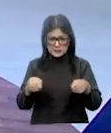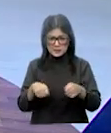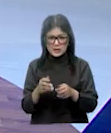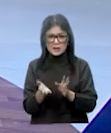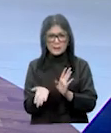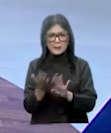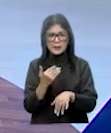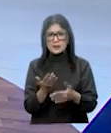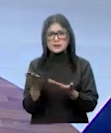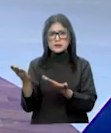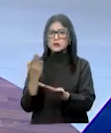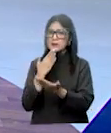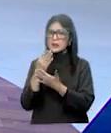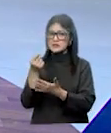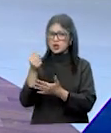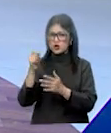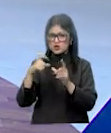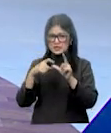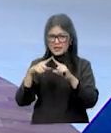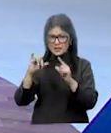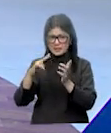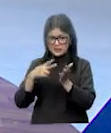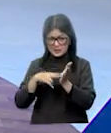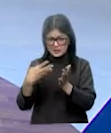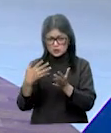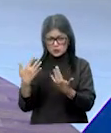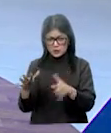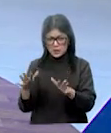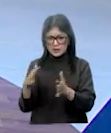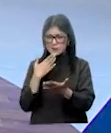Rahman sudah melaporkan langsung dari Pasar Johar Baru Jakarta Pusat Selamat bertugas kembali Rian